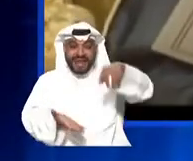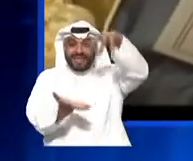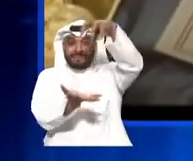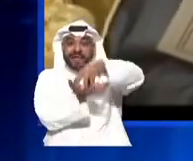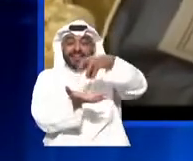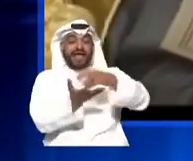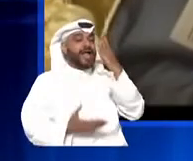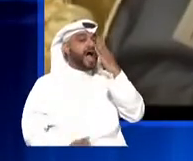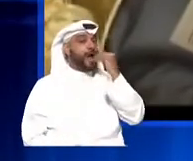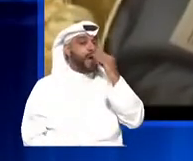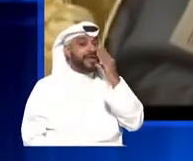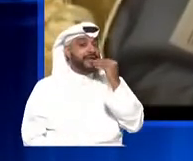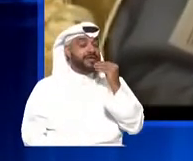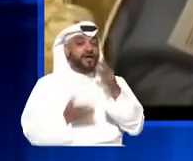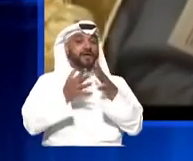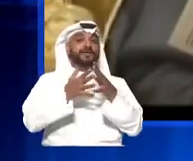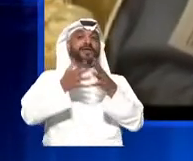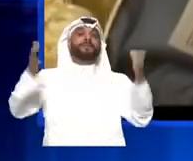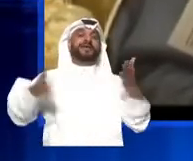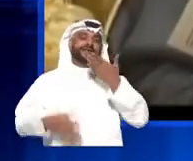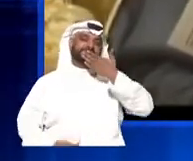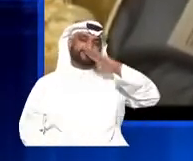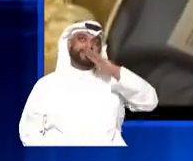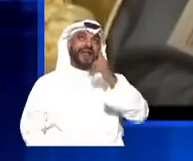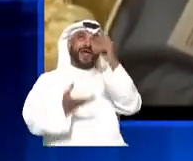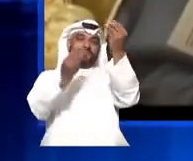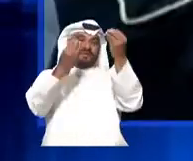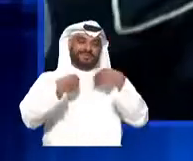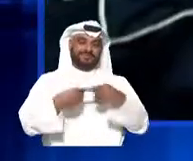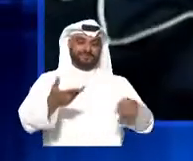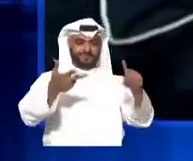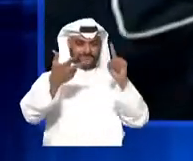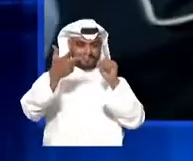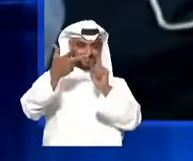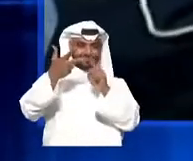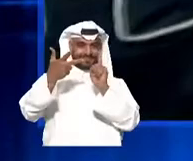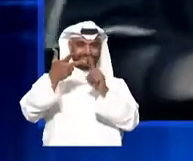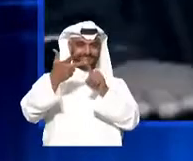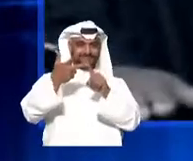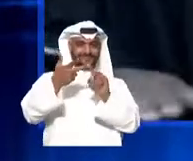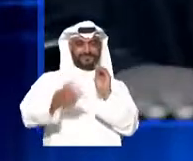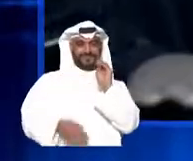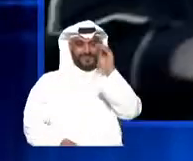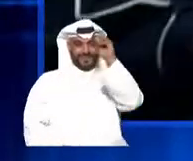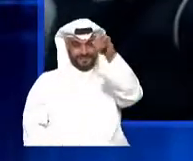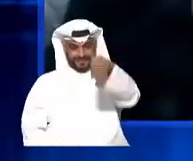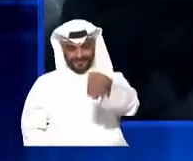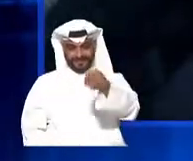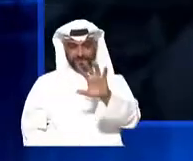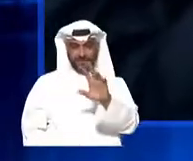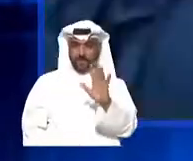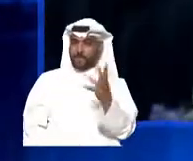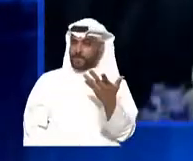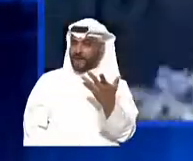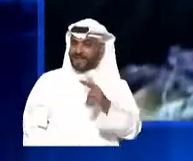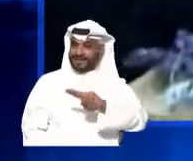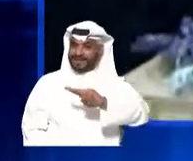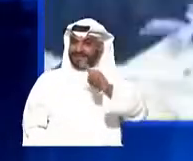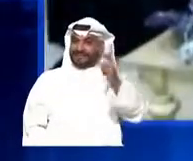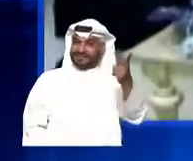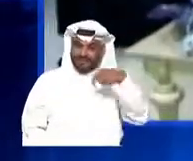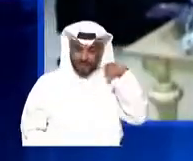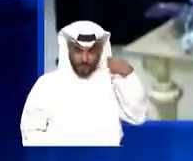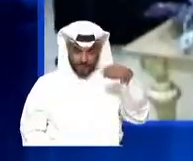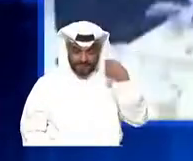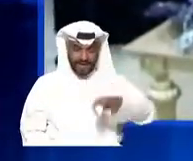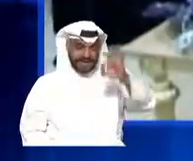من الكويت ومن أفضلها، لله الحمد والمنة. ثم انتقل معاليه في ذلك الوقت إلى وزارة